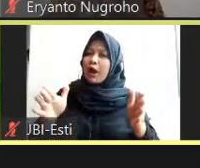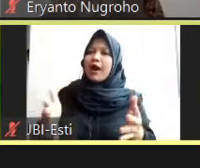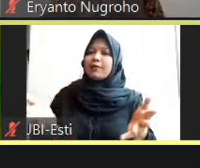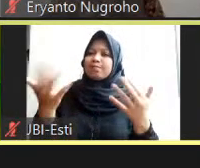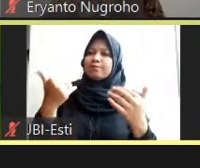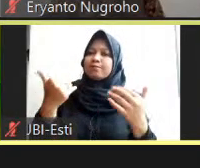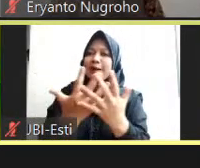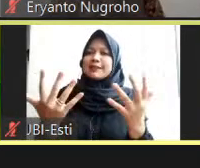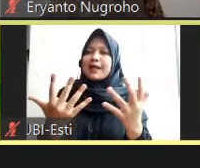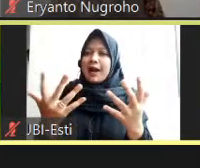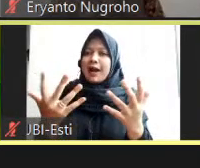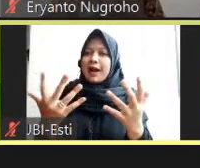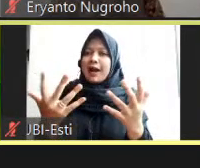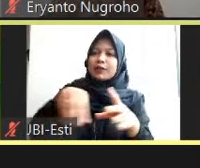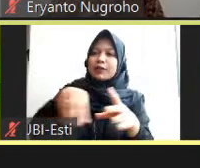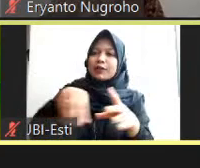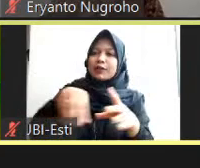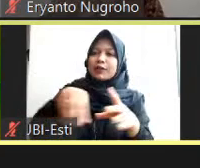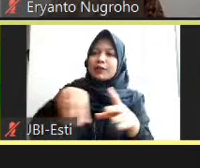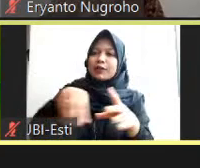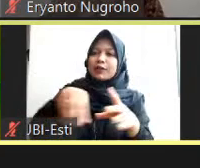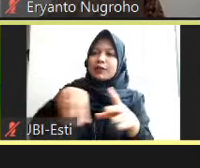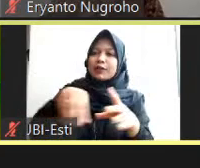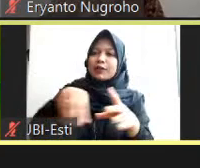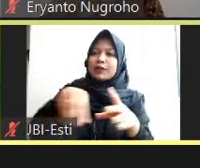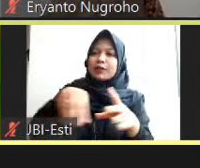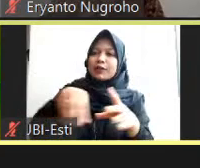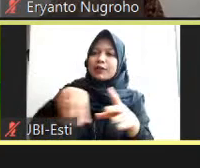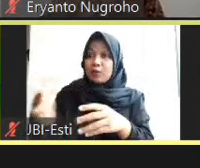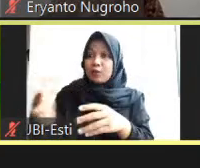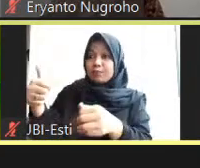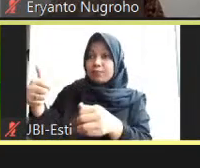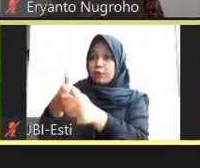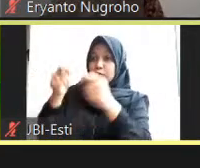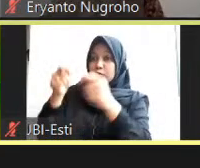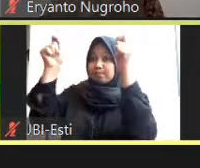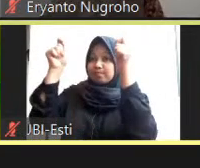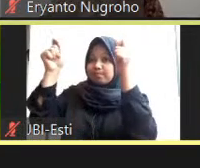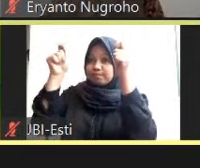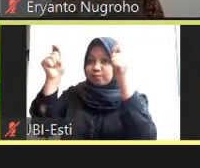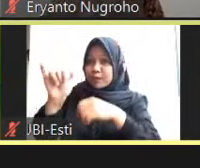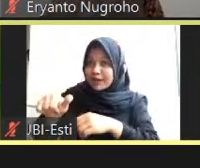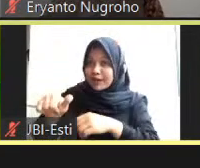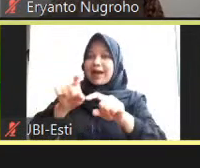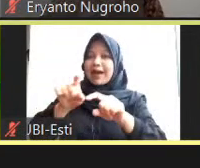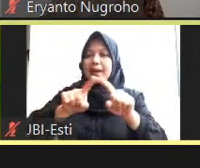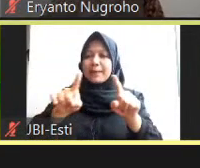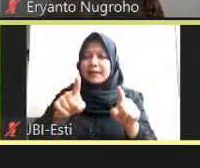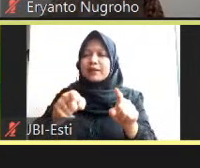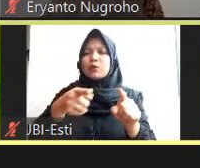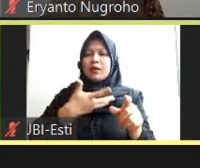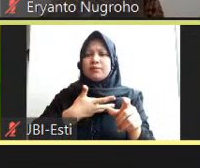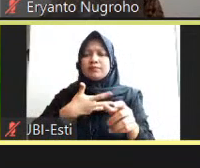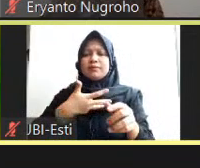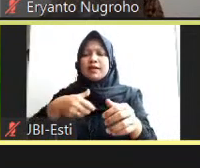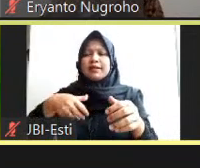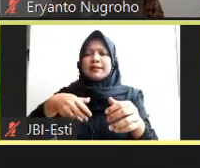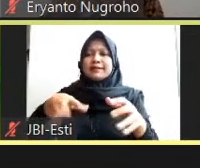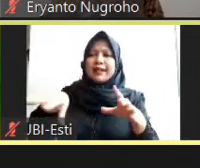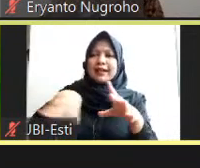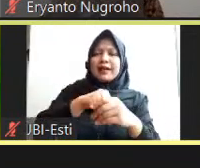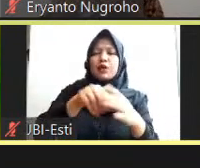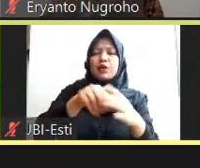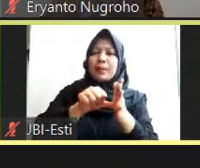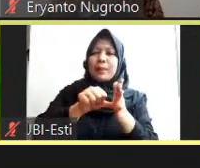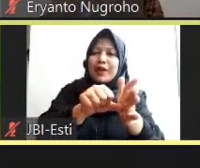dalam, selain sebagai demonstran, kita juga sebagai orang yang bisa membantu demonstran